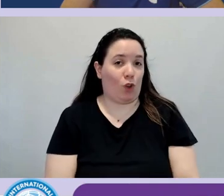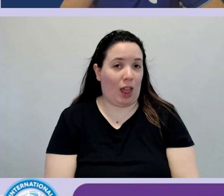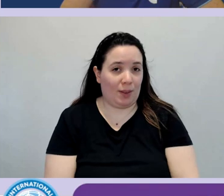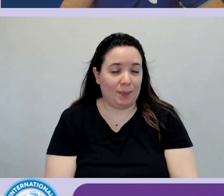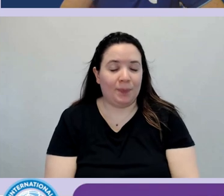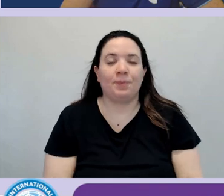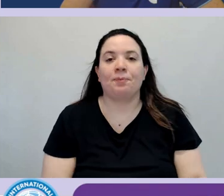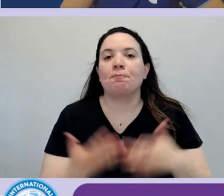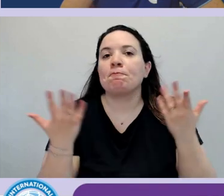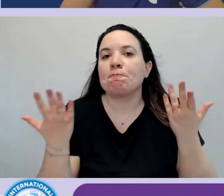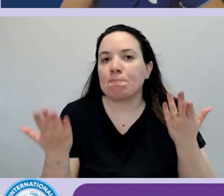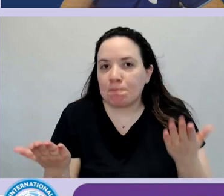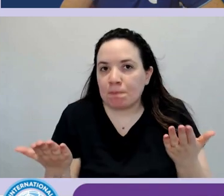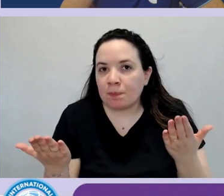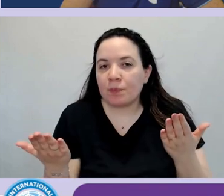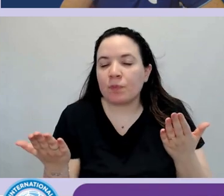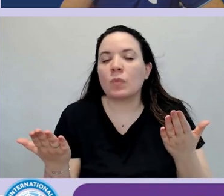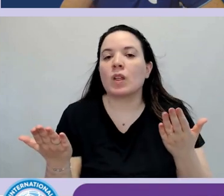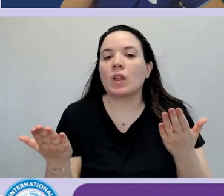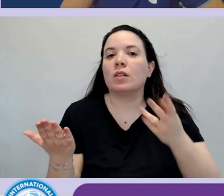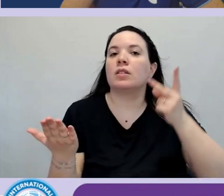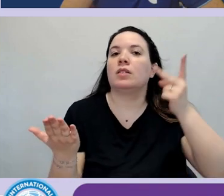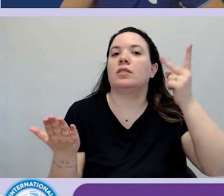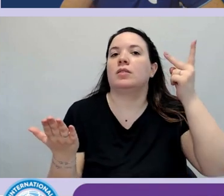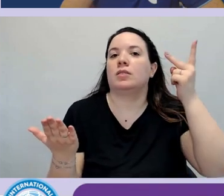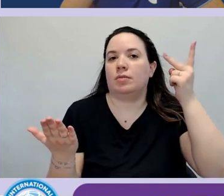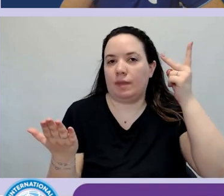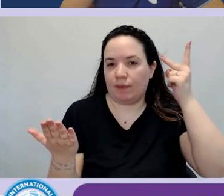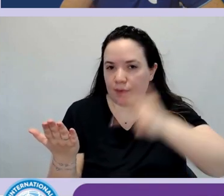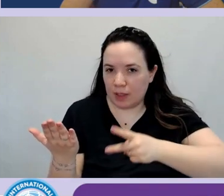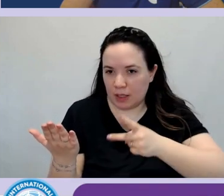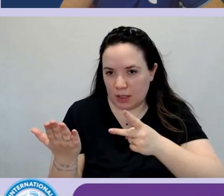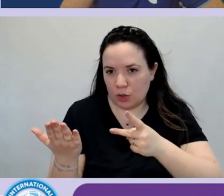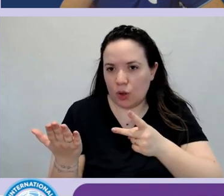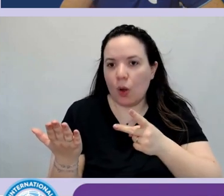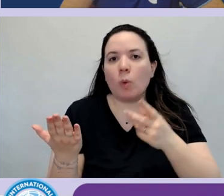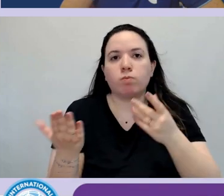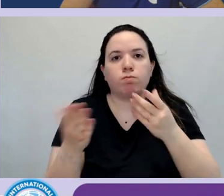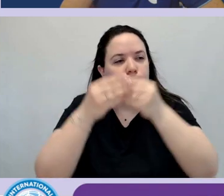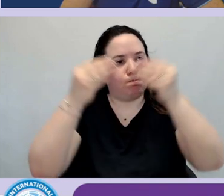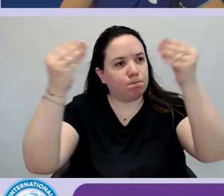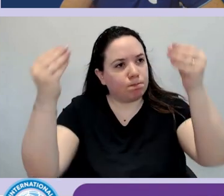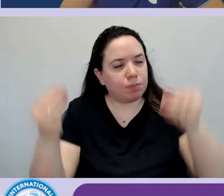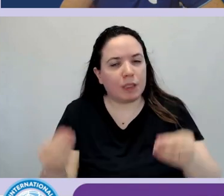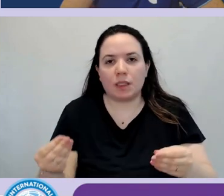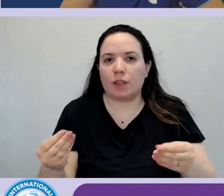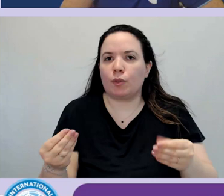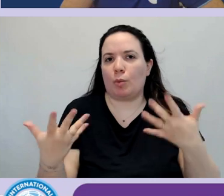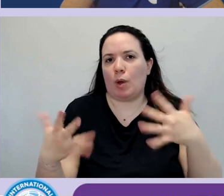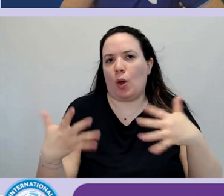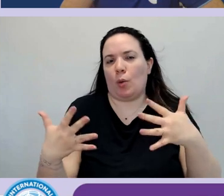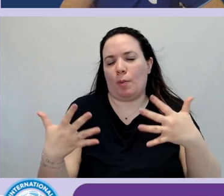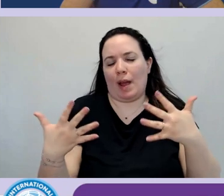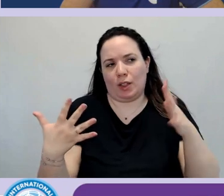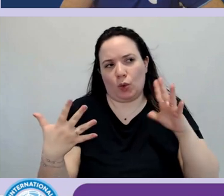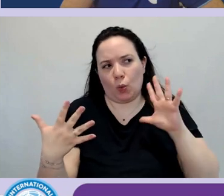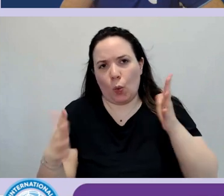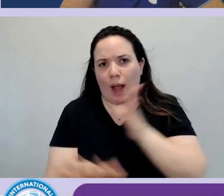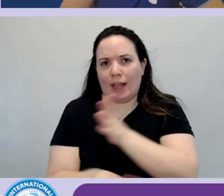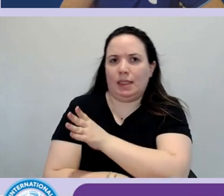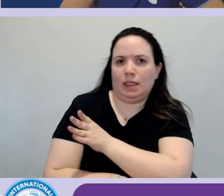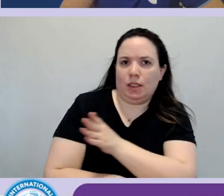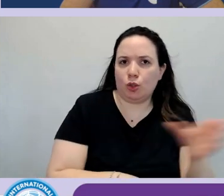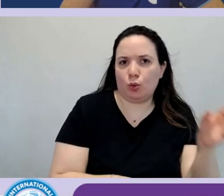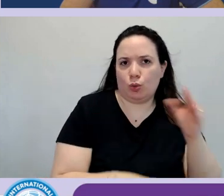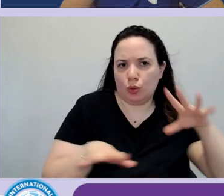devo dire che però è anche vero che un attualmente tutte le piattaforme si stanno muovendo verso